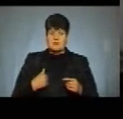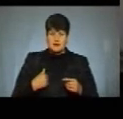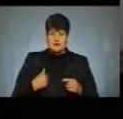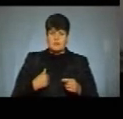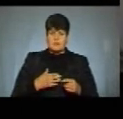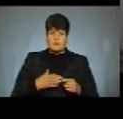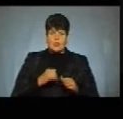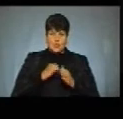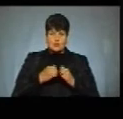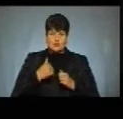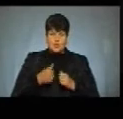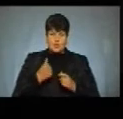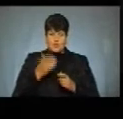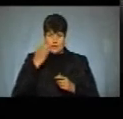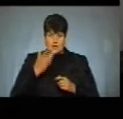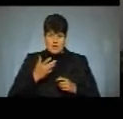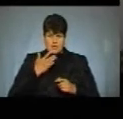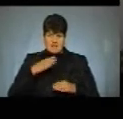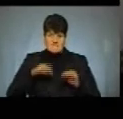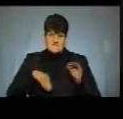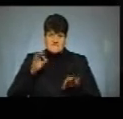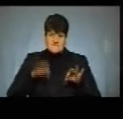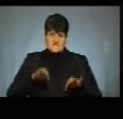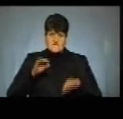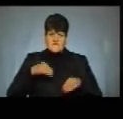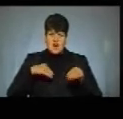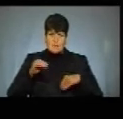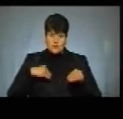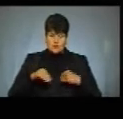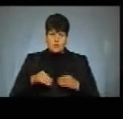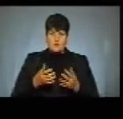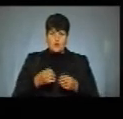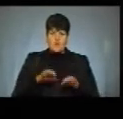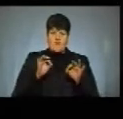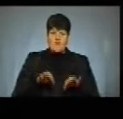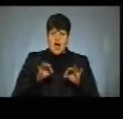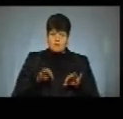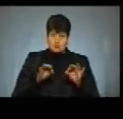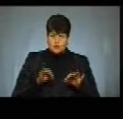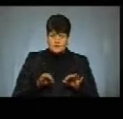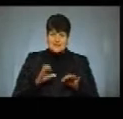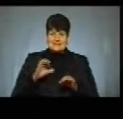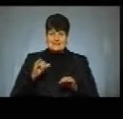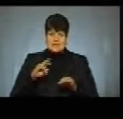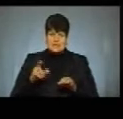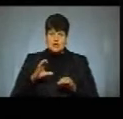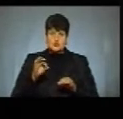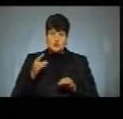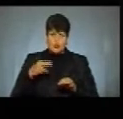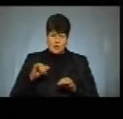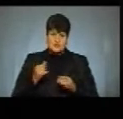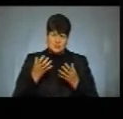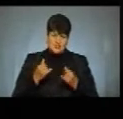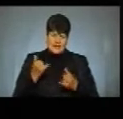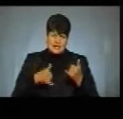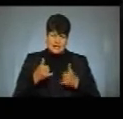подвір'ї кожного року літом фарбуємо. Тобто береться фарба, сіль, сода, ще деякі інші